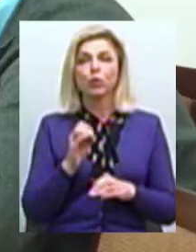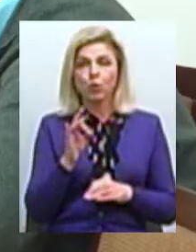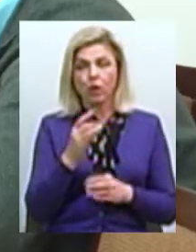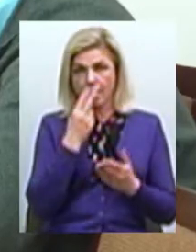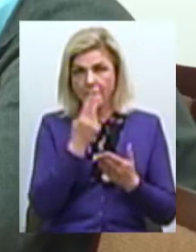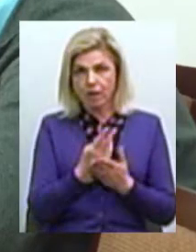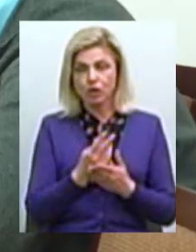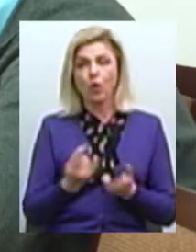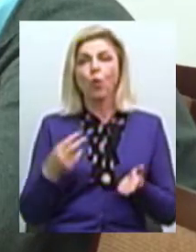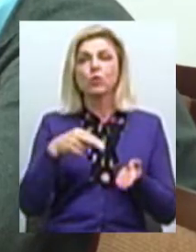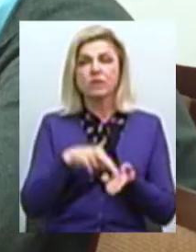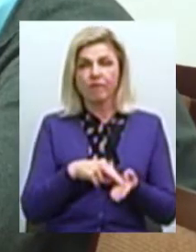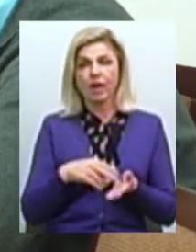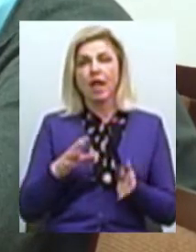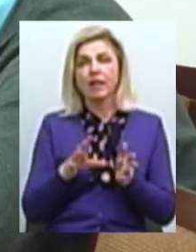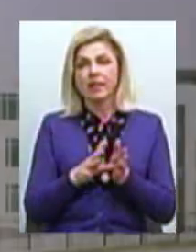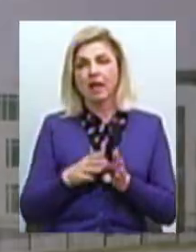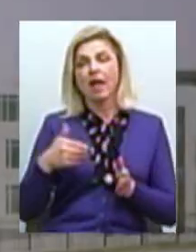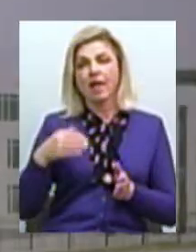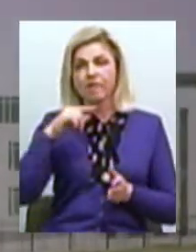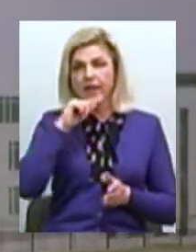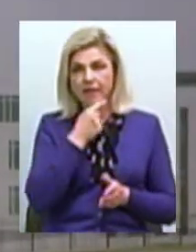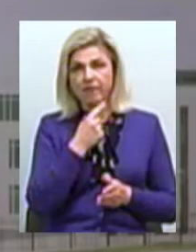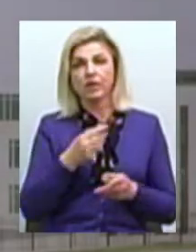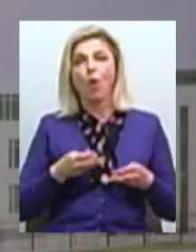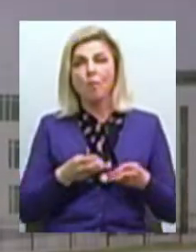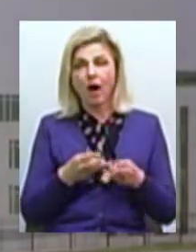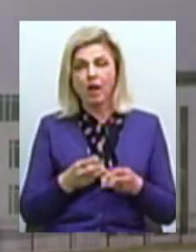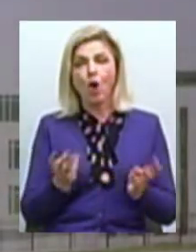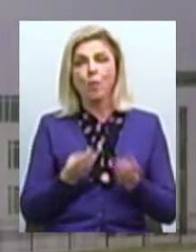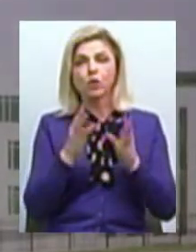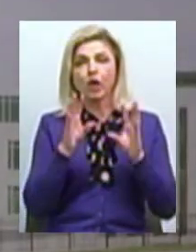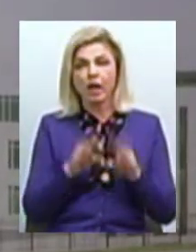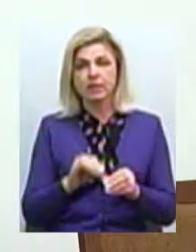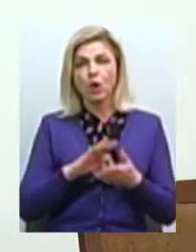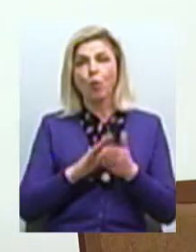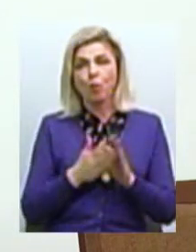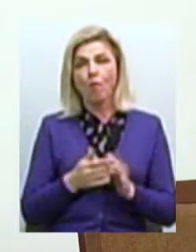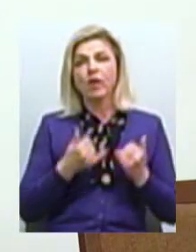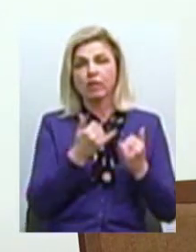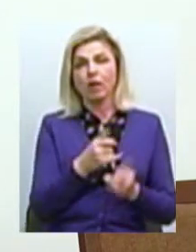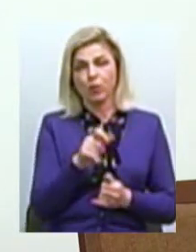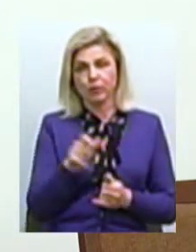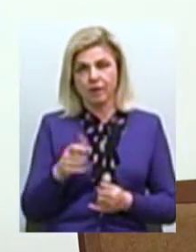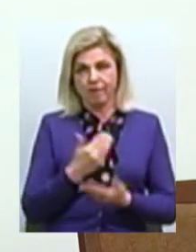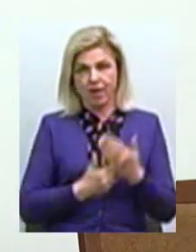передбачили встановлення енергоефективної системи опалення, системи пожежогасіння та умови для людей з інвалідністю.